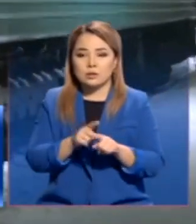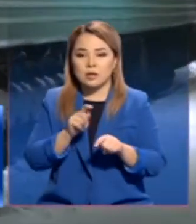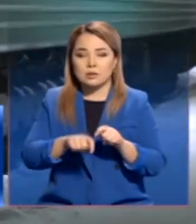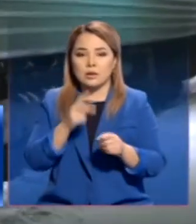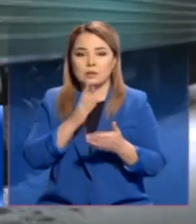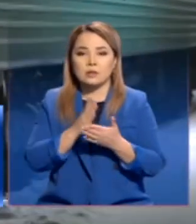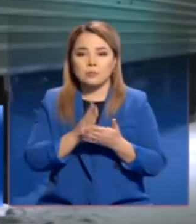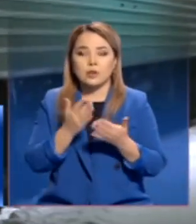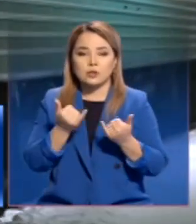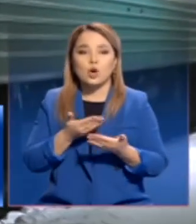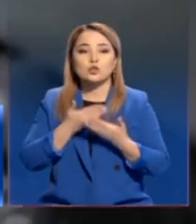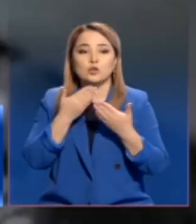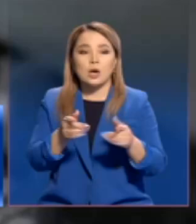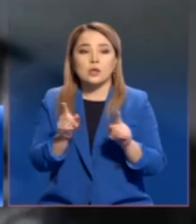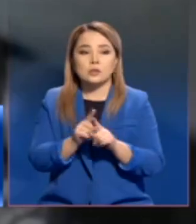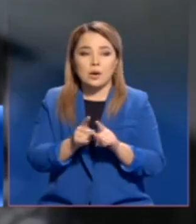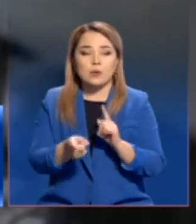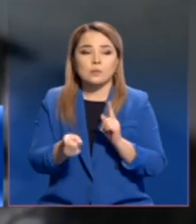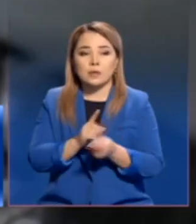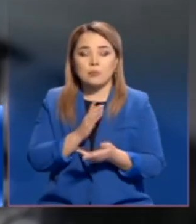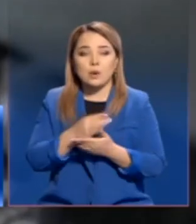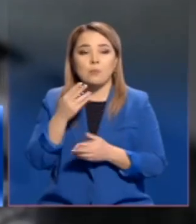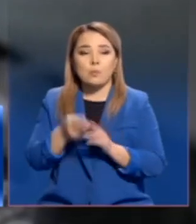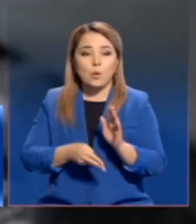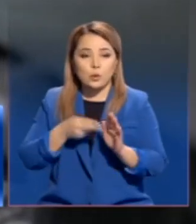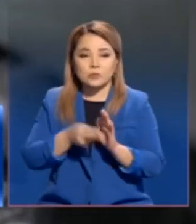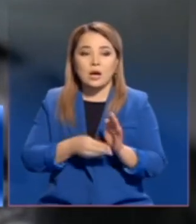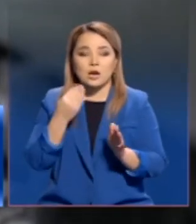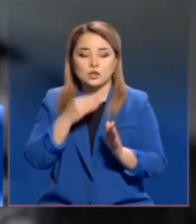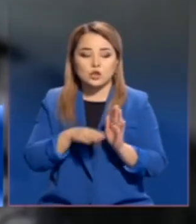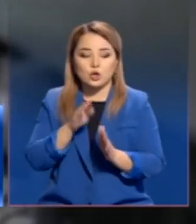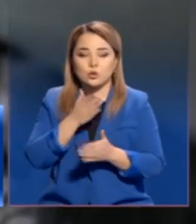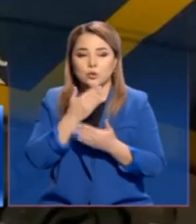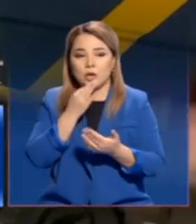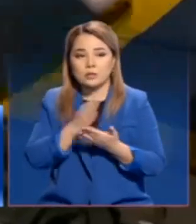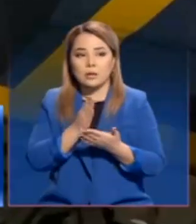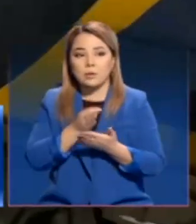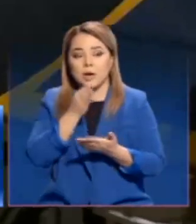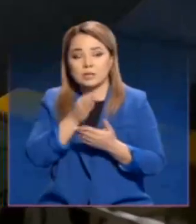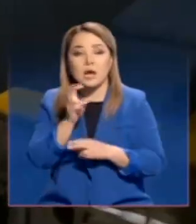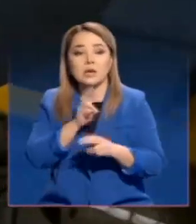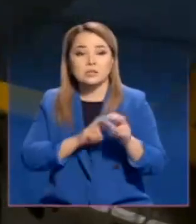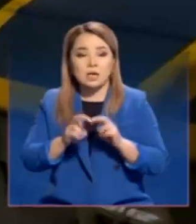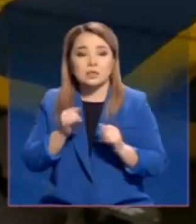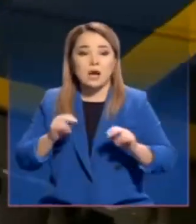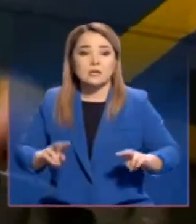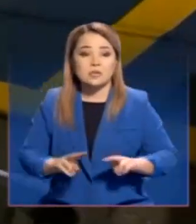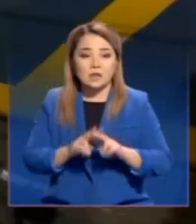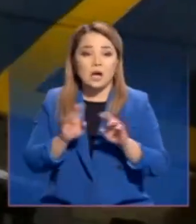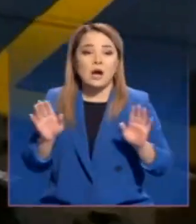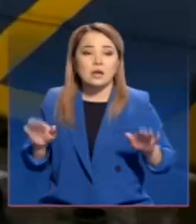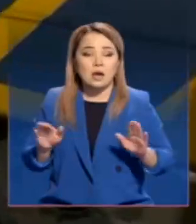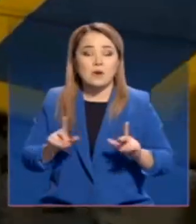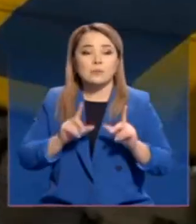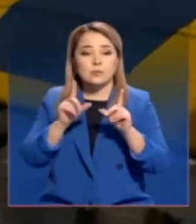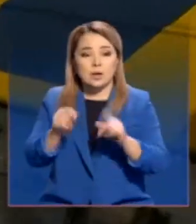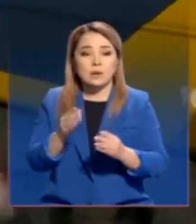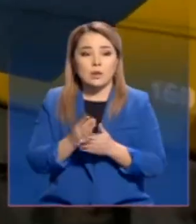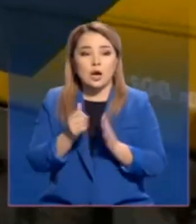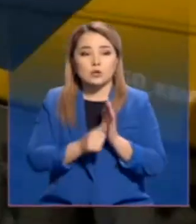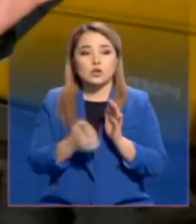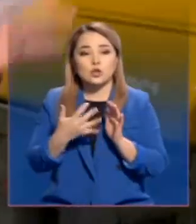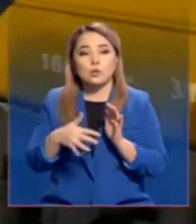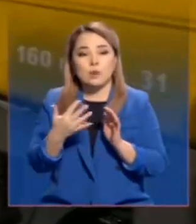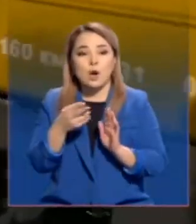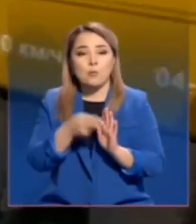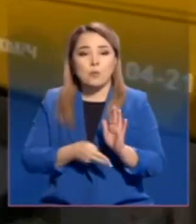қарағанда көп, бірақ сұраныс бола тұра, пойыздар сапасы неге жақсармайды? Жауап іздеп көрдік. Бұл міне Астанадан Арқалыққа қатынайтын 655-ші пойыз.